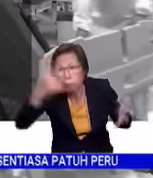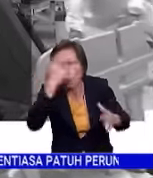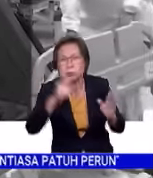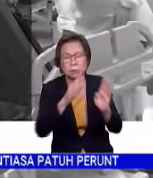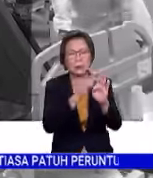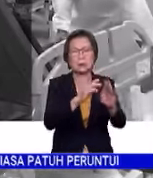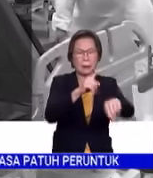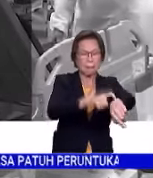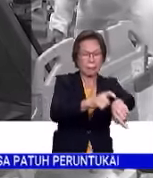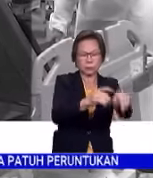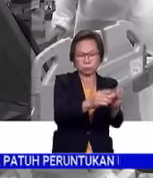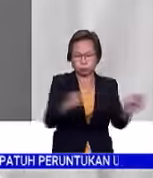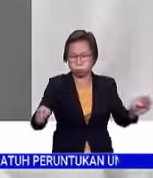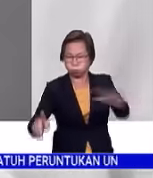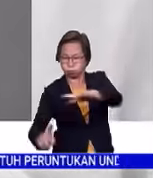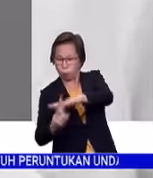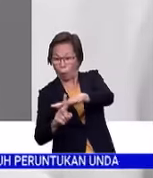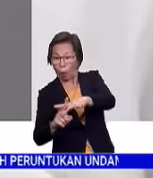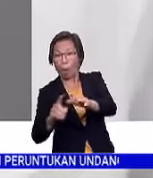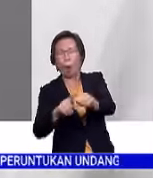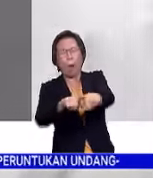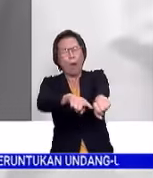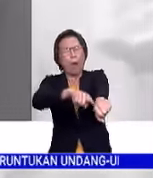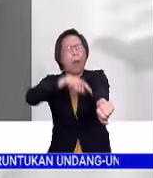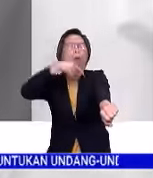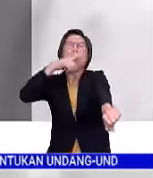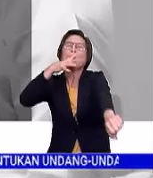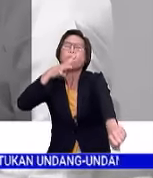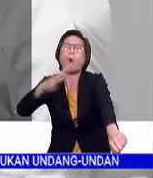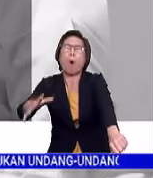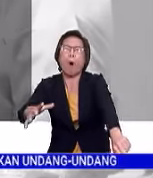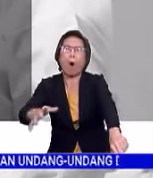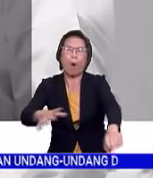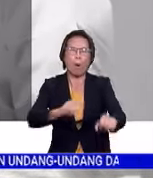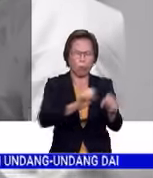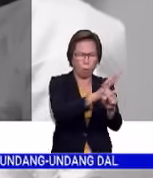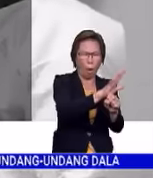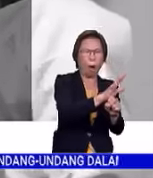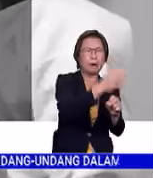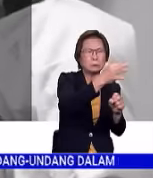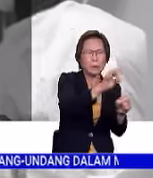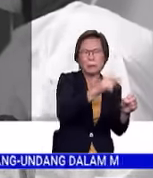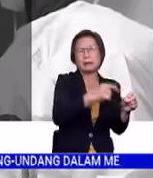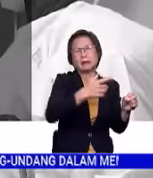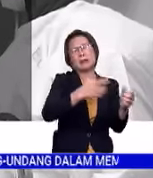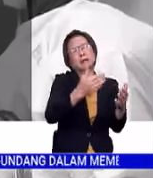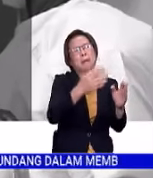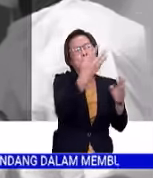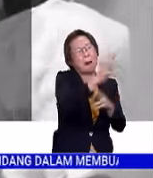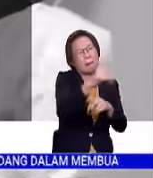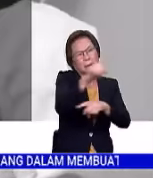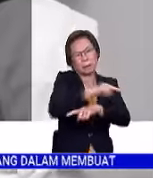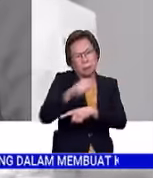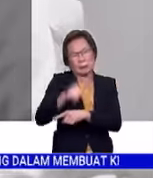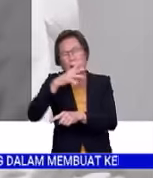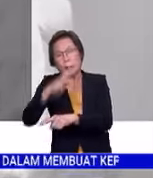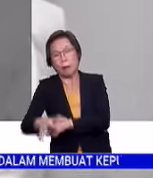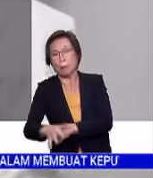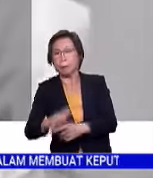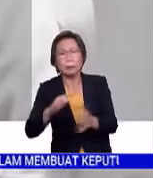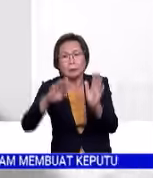tempoh inkubasi varian ini yang lebih panjang berbanding varian asal. Meskipun berada dalam keadaan tidak